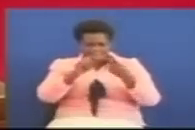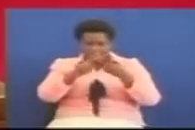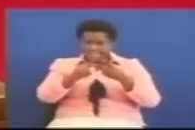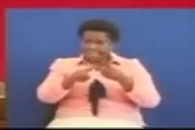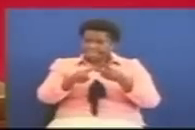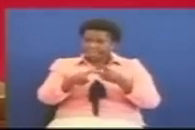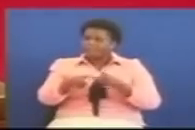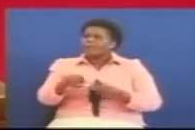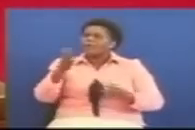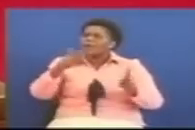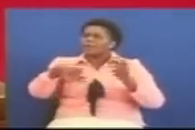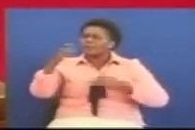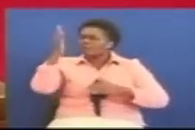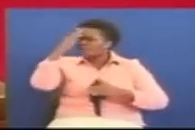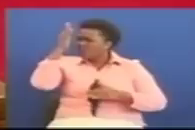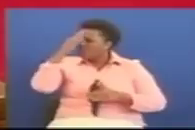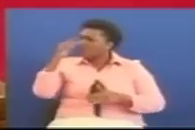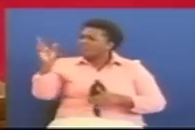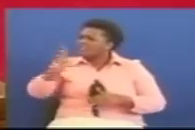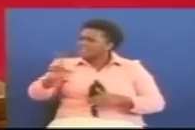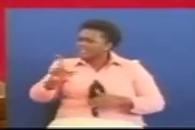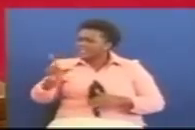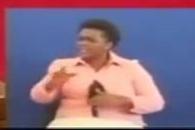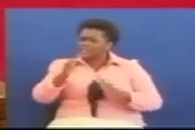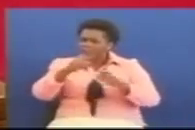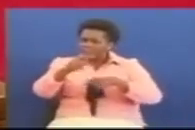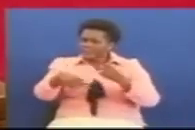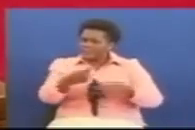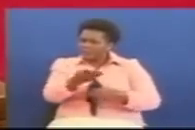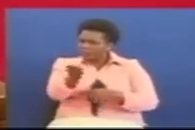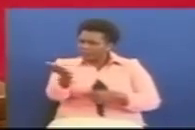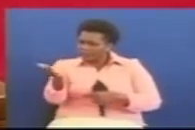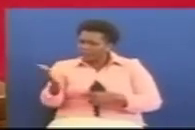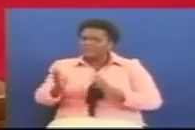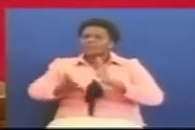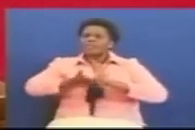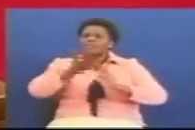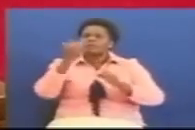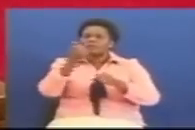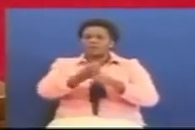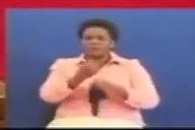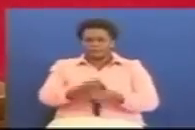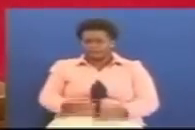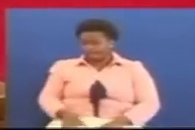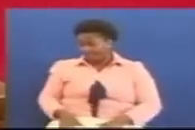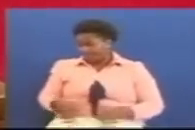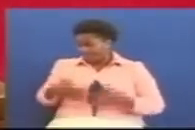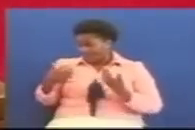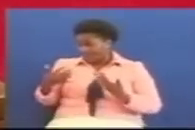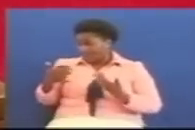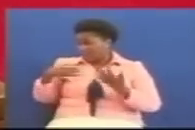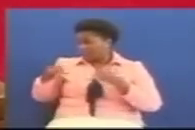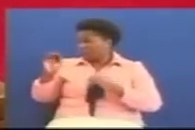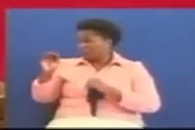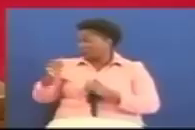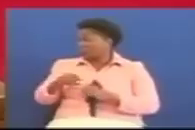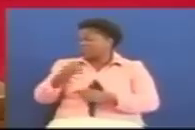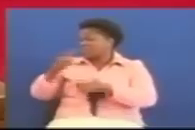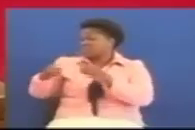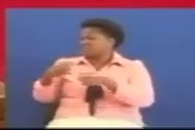tuliyoitaja kwenye jibu letu la msingi kwamba itaanza kufanya kazi. Hii miradi itaanza kufanya kazi